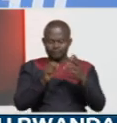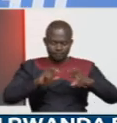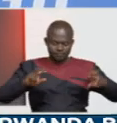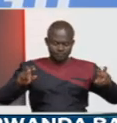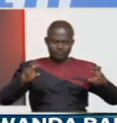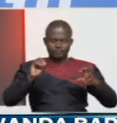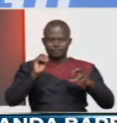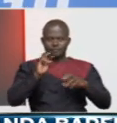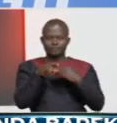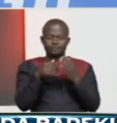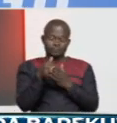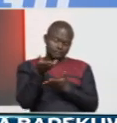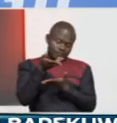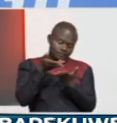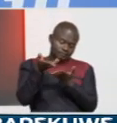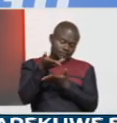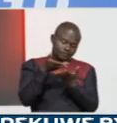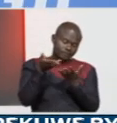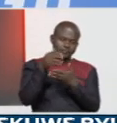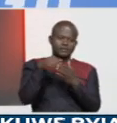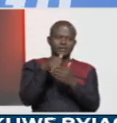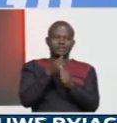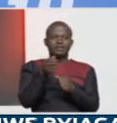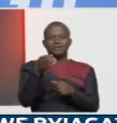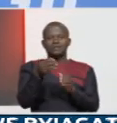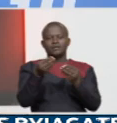igenzura cyangwa assessment. Buri club igende